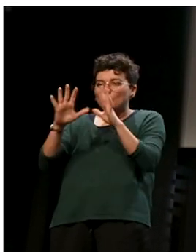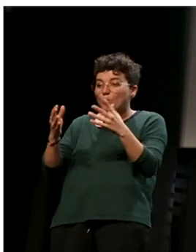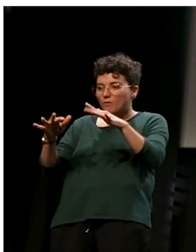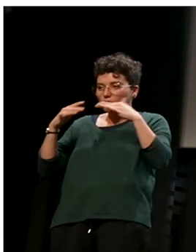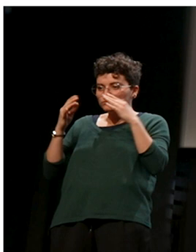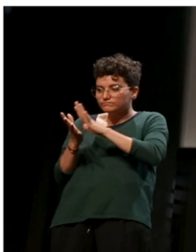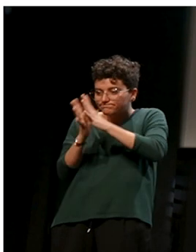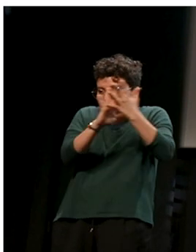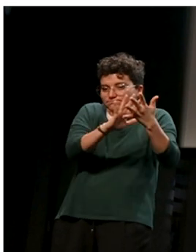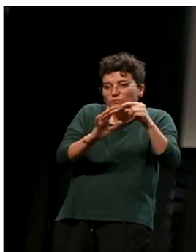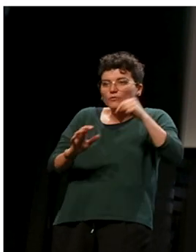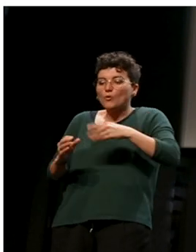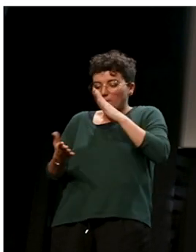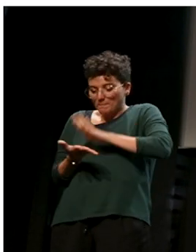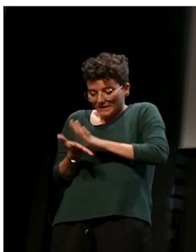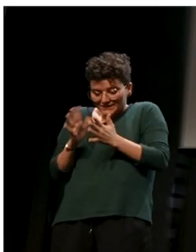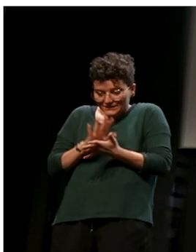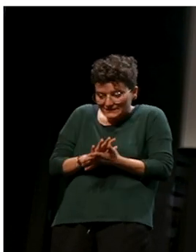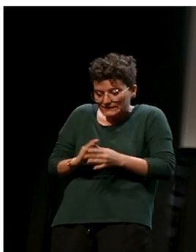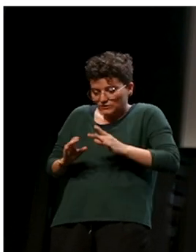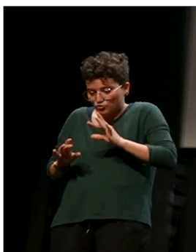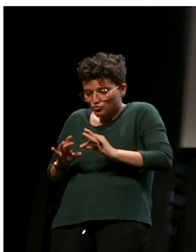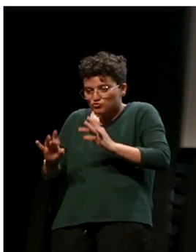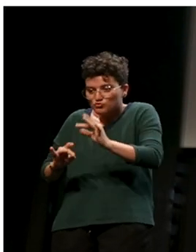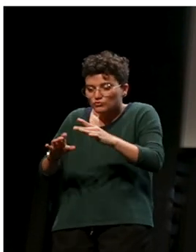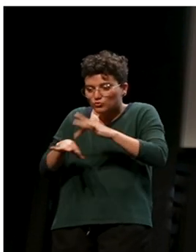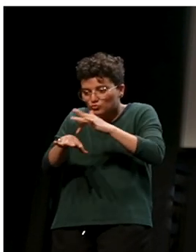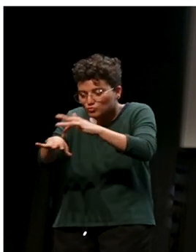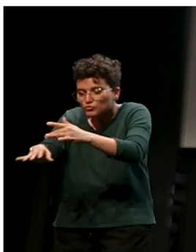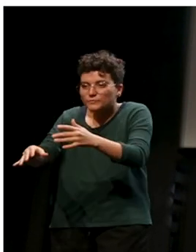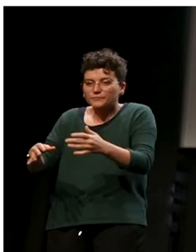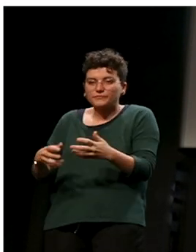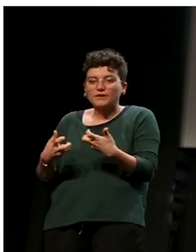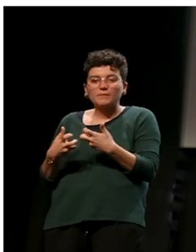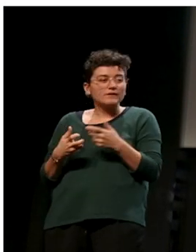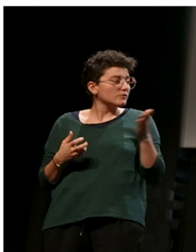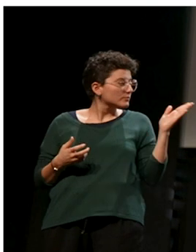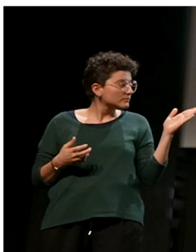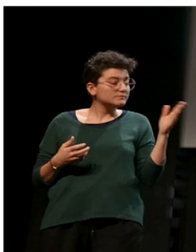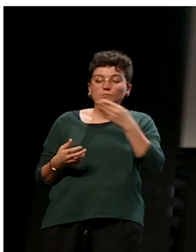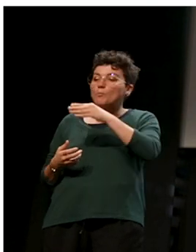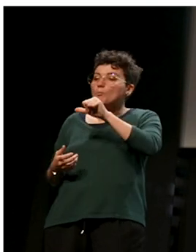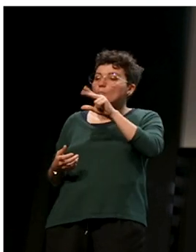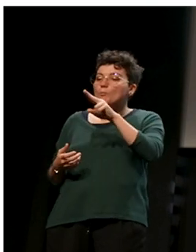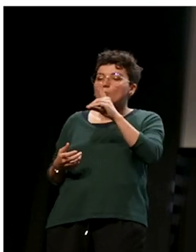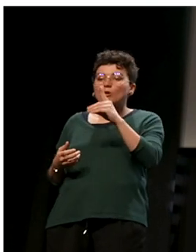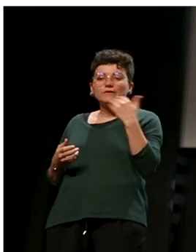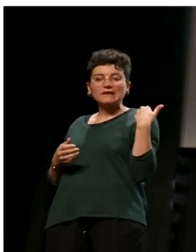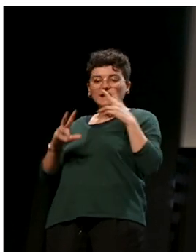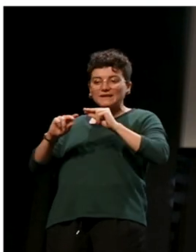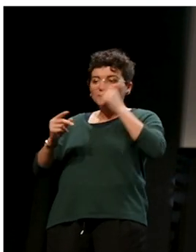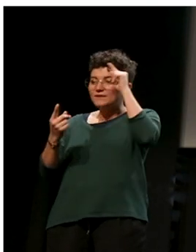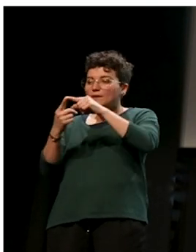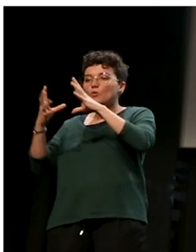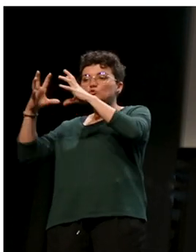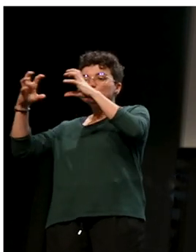disait Maud, elle a essayé d'aller chercher de l'inspiration dans une IA. Elle cherche une maison dans un nuage. Maud, en temps normal, qu'est-ce qu'elle